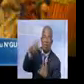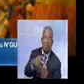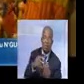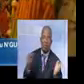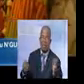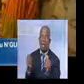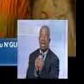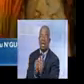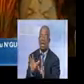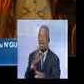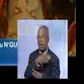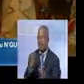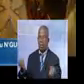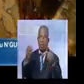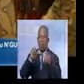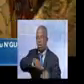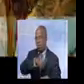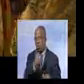plan national d'action